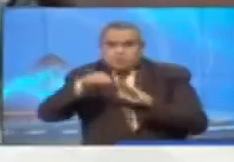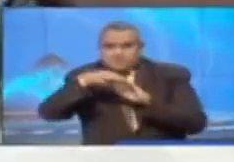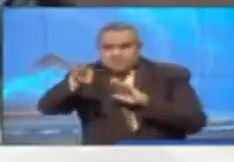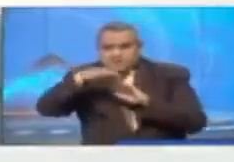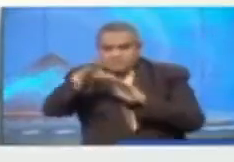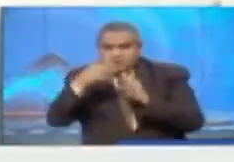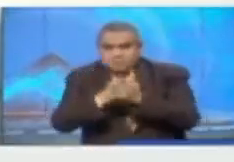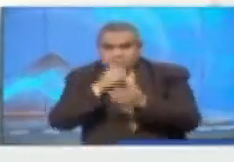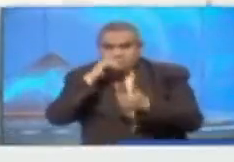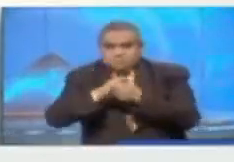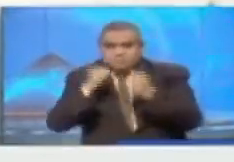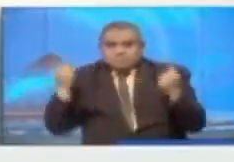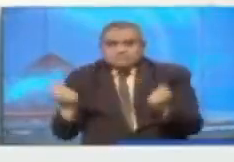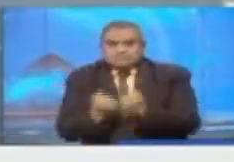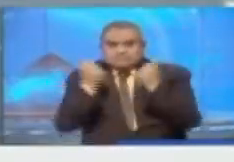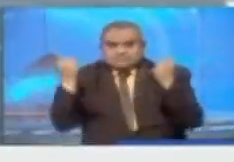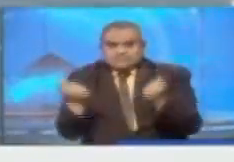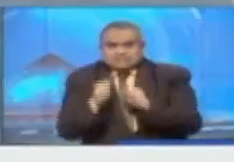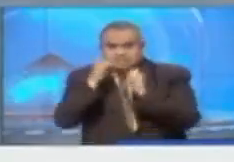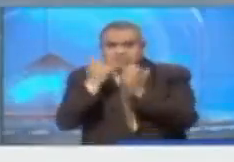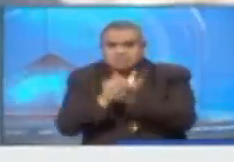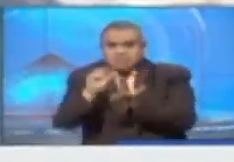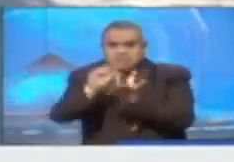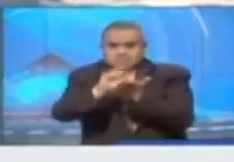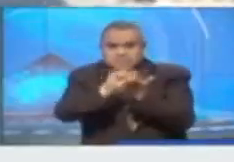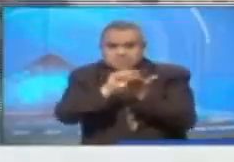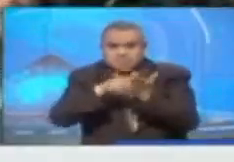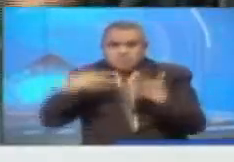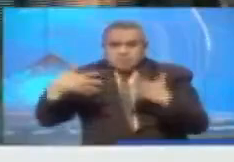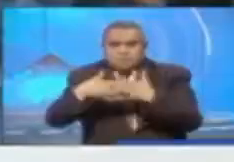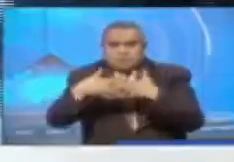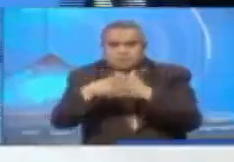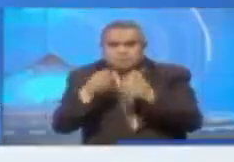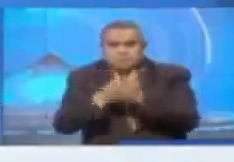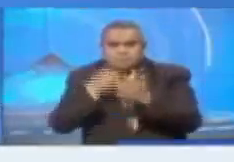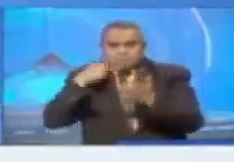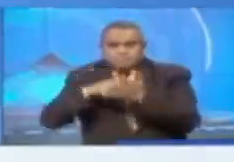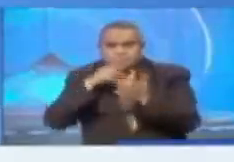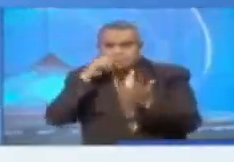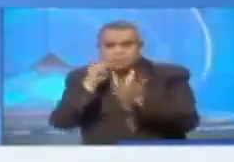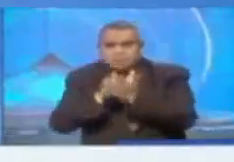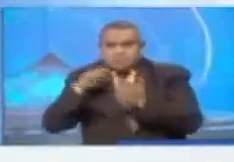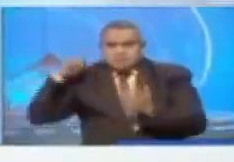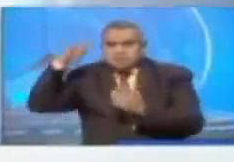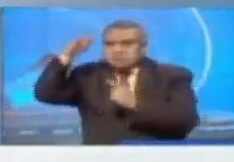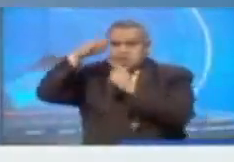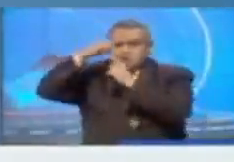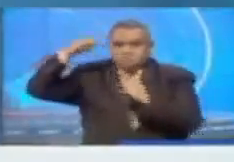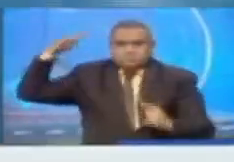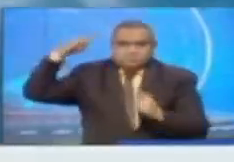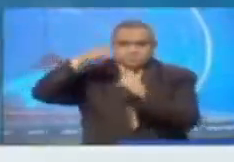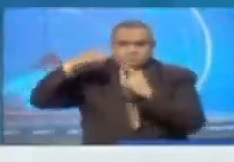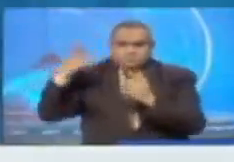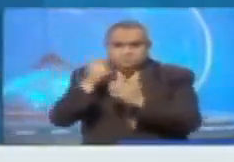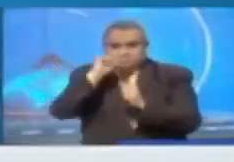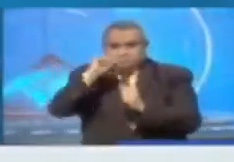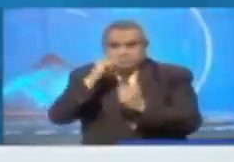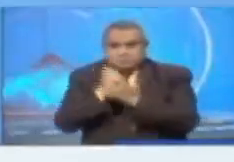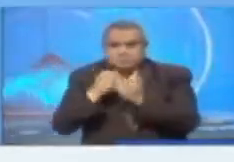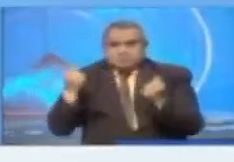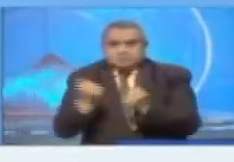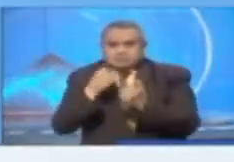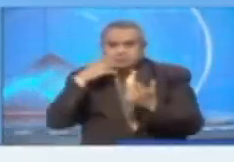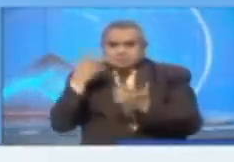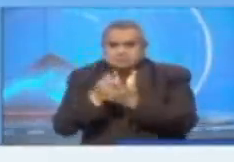تنفيذ عدد من الأنشطة التدريبية للدول المشاركة في التدريب، تضمنت تنفيذ إسقاط مظلي لعناصر المظلات لتأمين